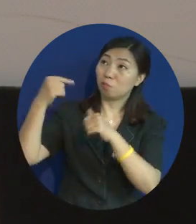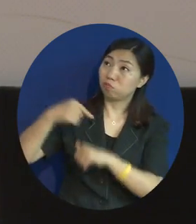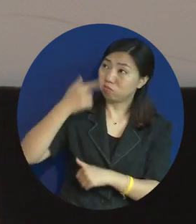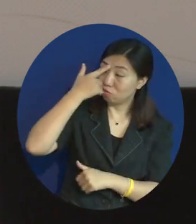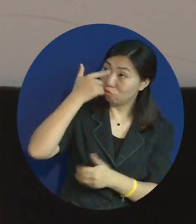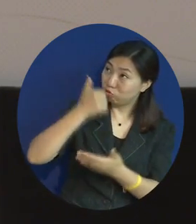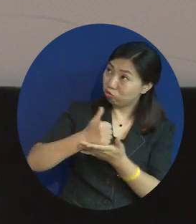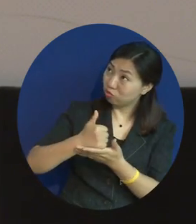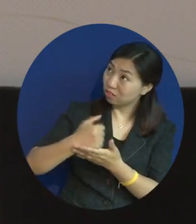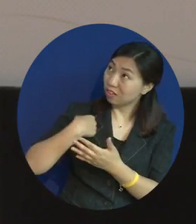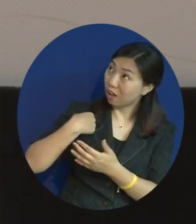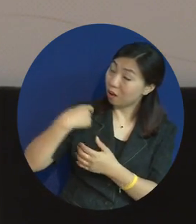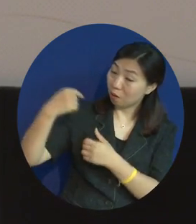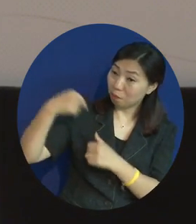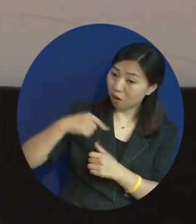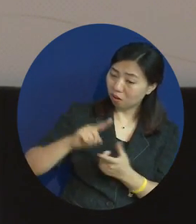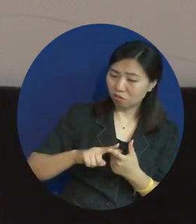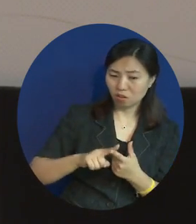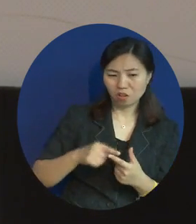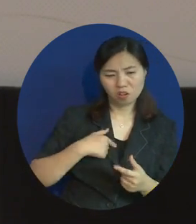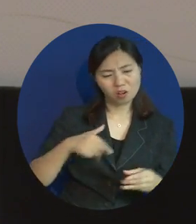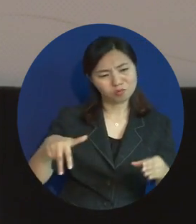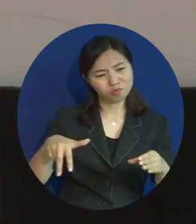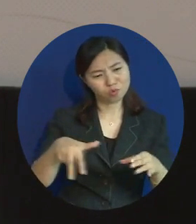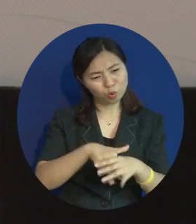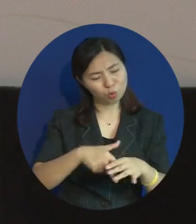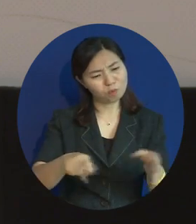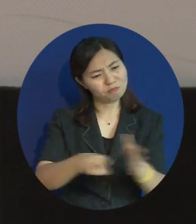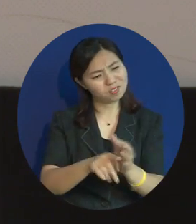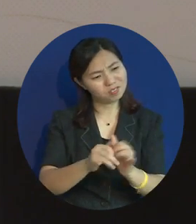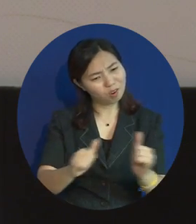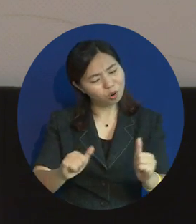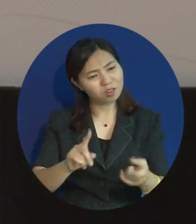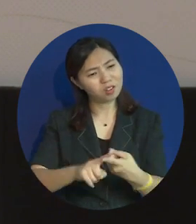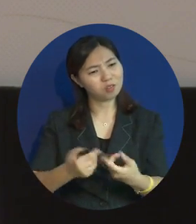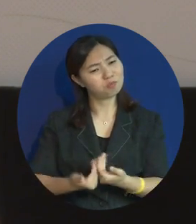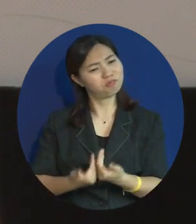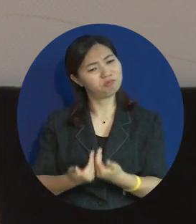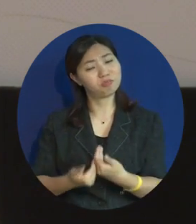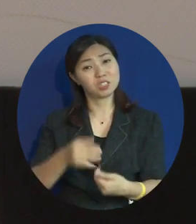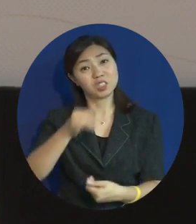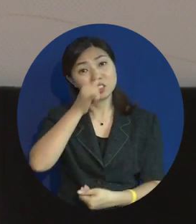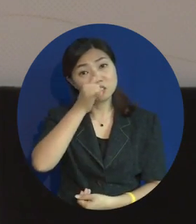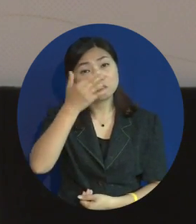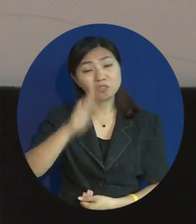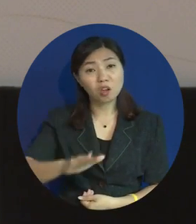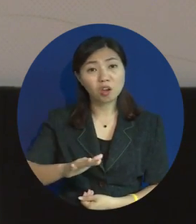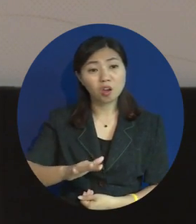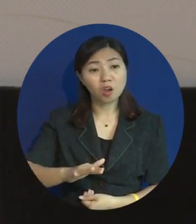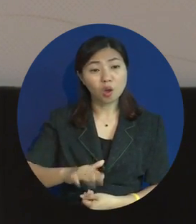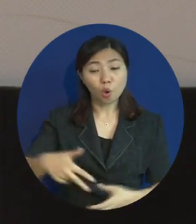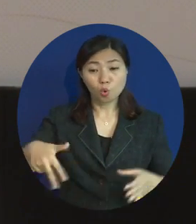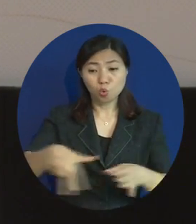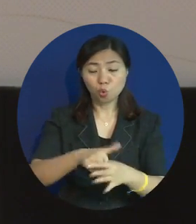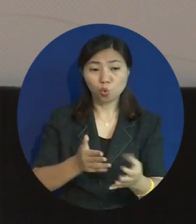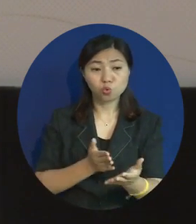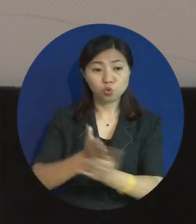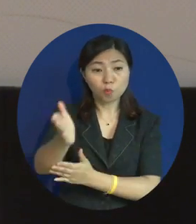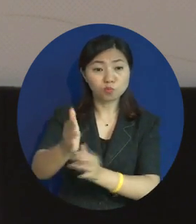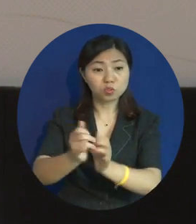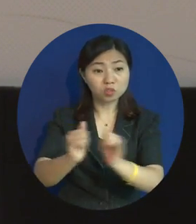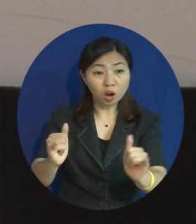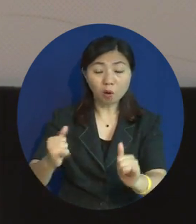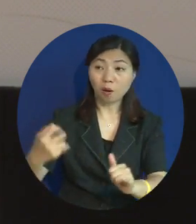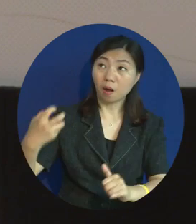나는 내가 종교 그 신자가 되는 것도 거부반응이 생기는데, 나보고 그 종교를 전문적으로